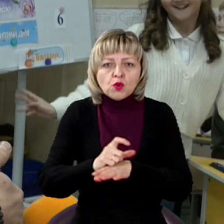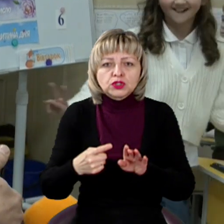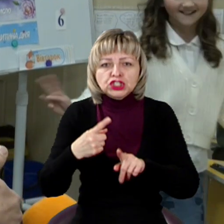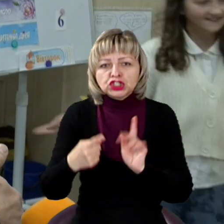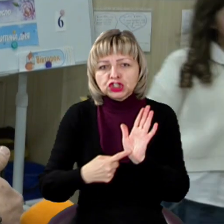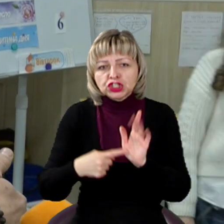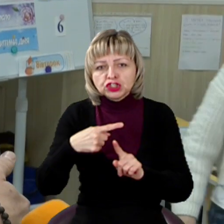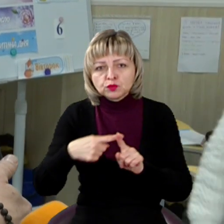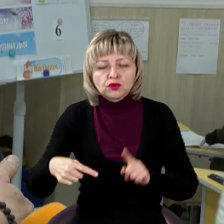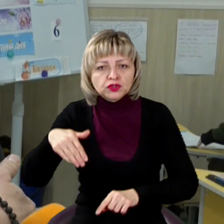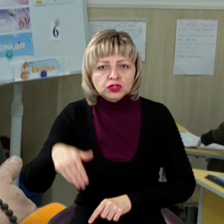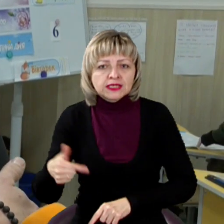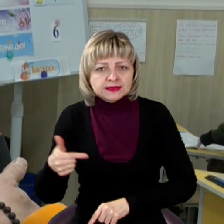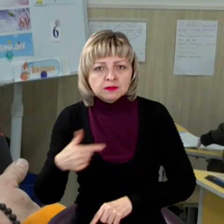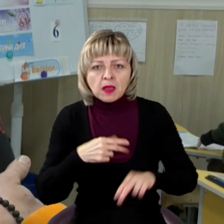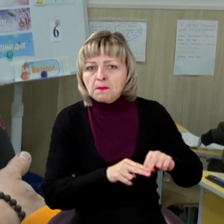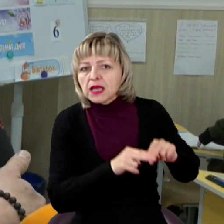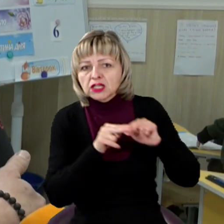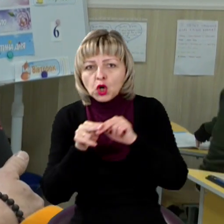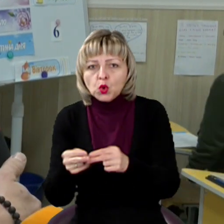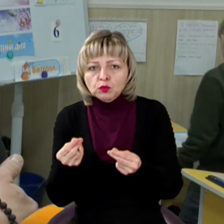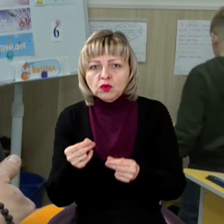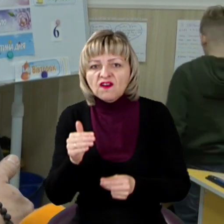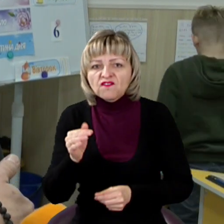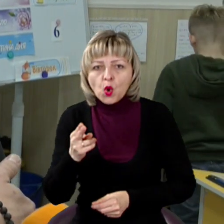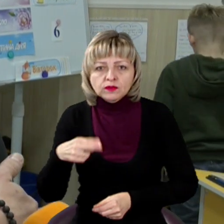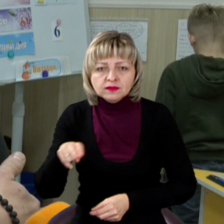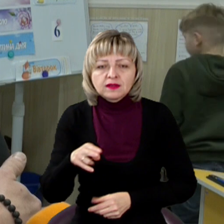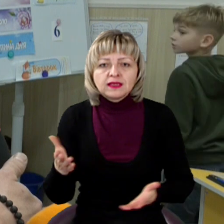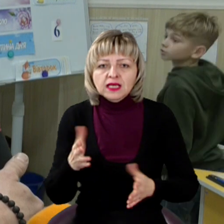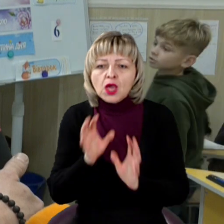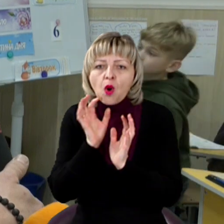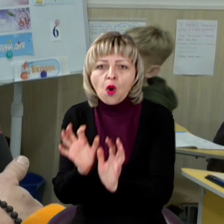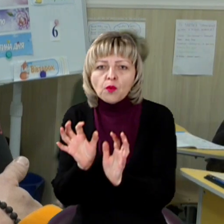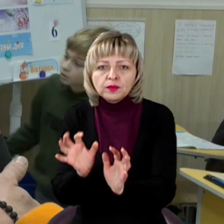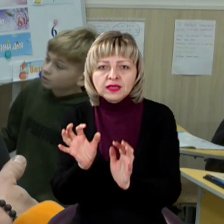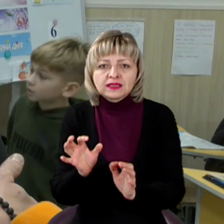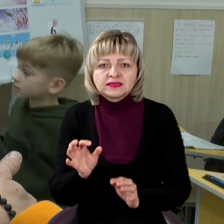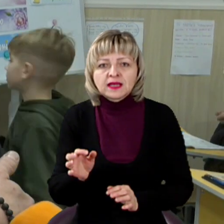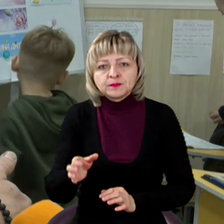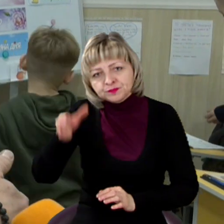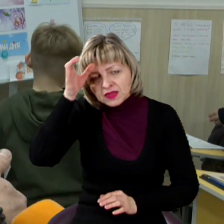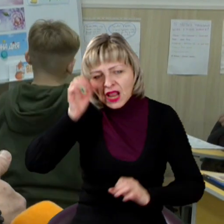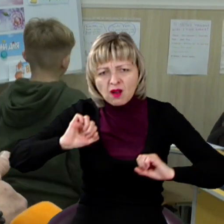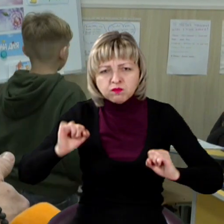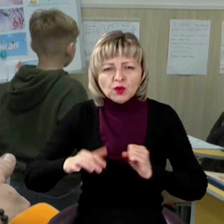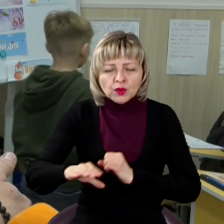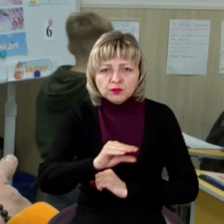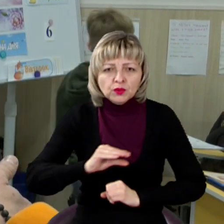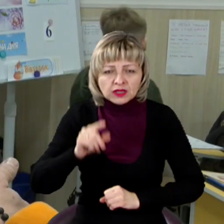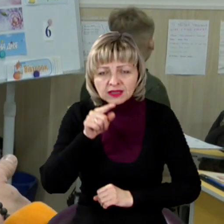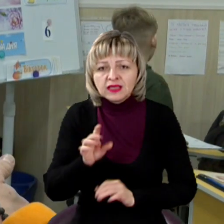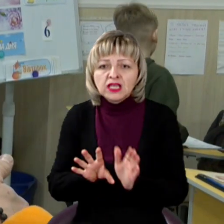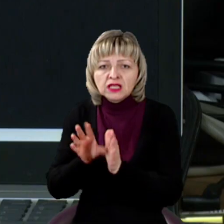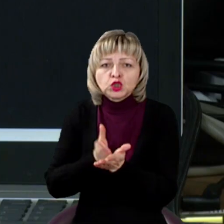6,5 тисяч гривень. Ми перерахуємо ці кошти в фонд, котрий опікується полярниками, які безпосередньо є в